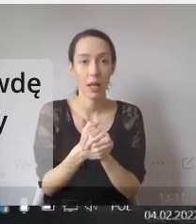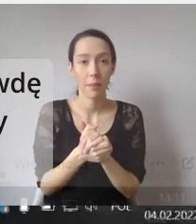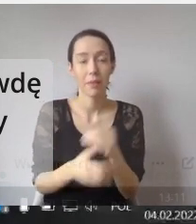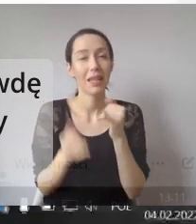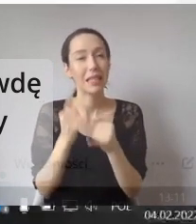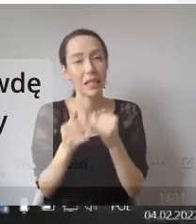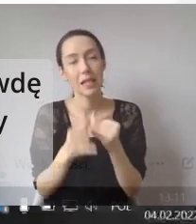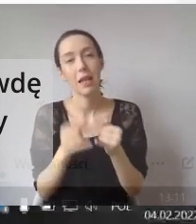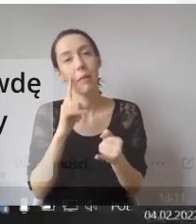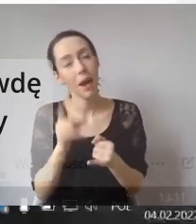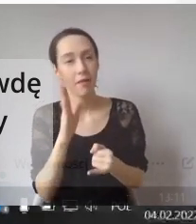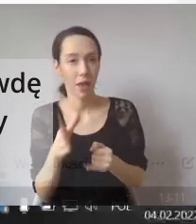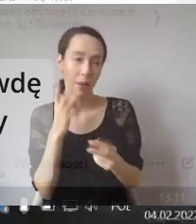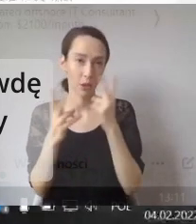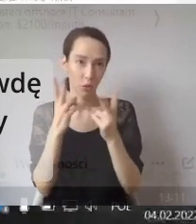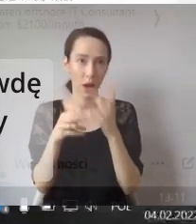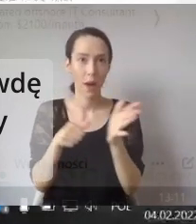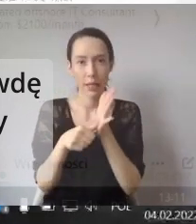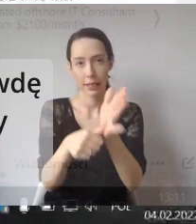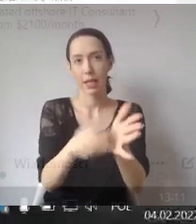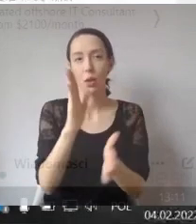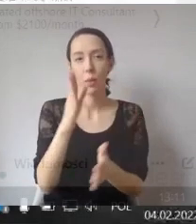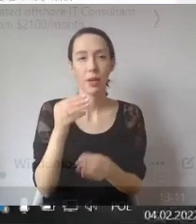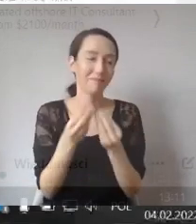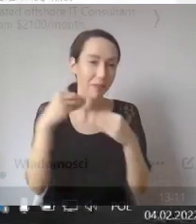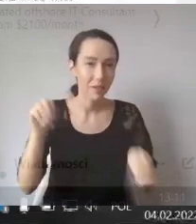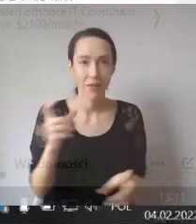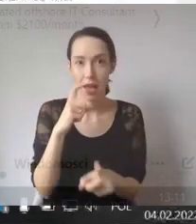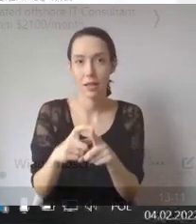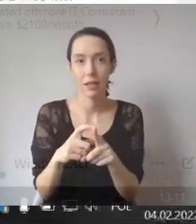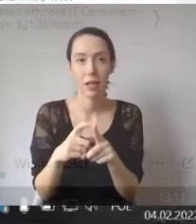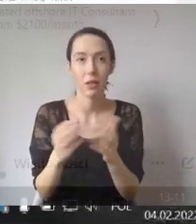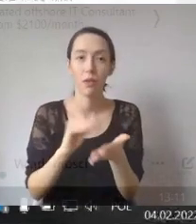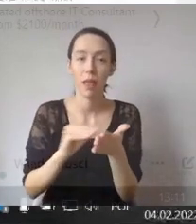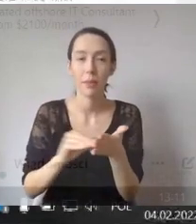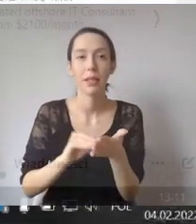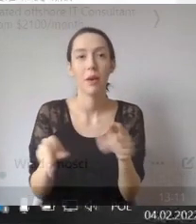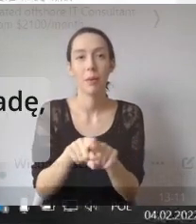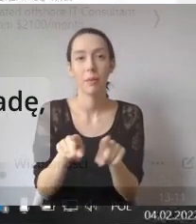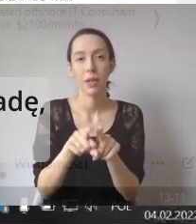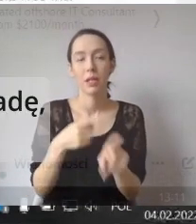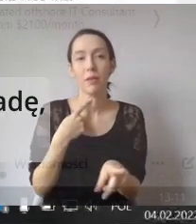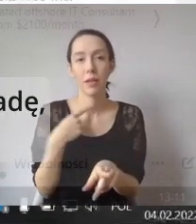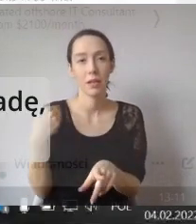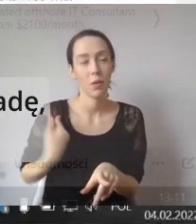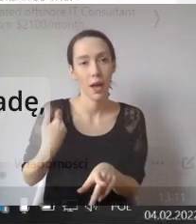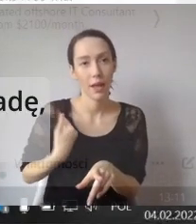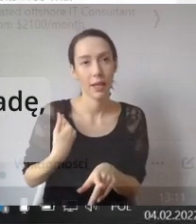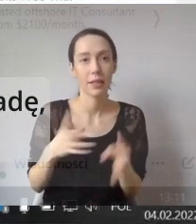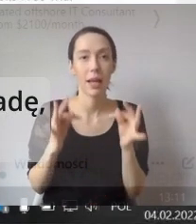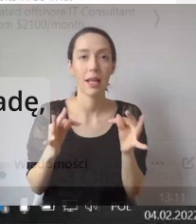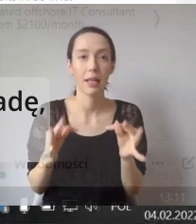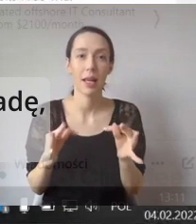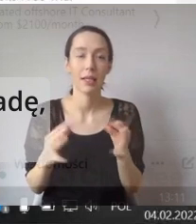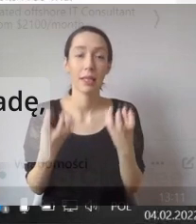szukała kandydata, to tych słów kluczowych tutaj byłoby więcej. Pewnie też napisałabym je w języku angielskim. Ale tutaj tak pokazowo chciałam